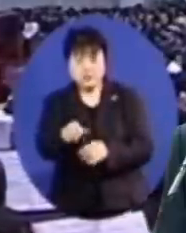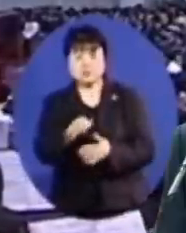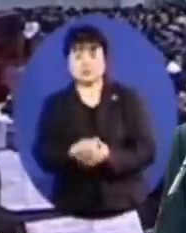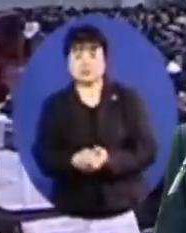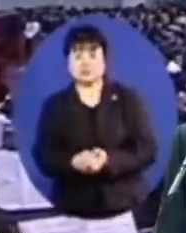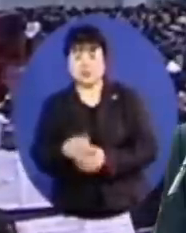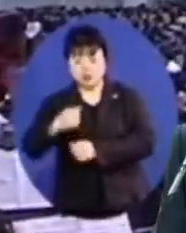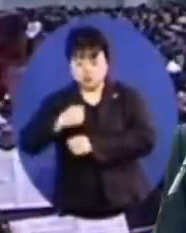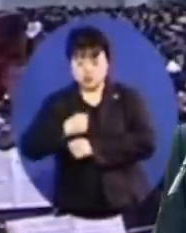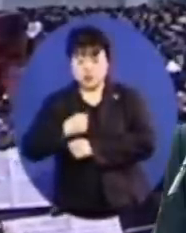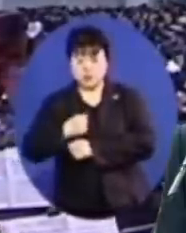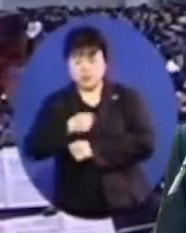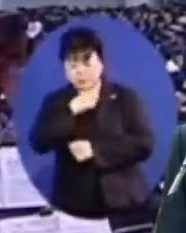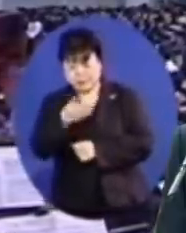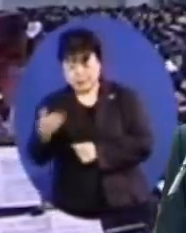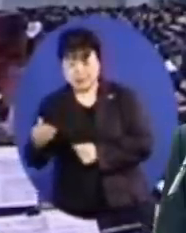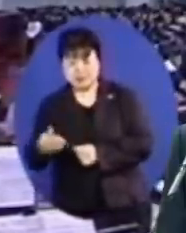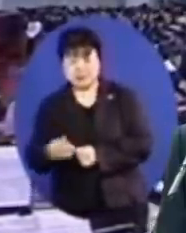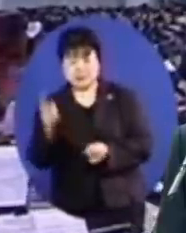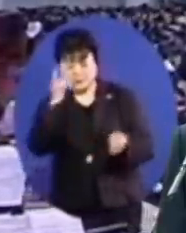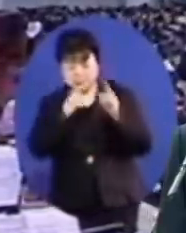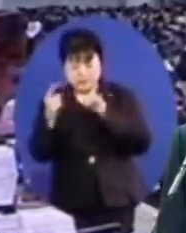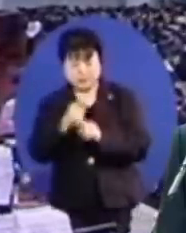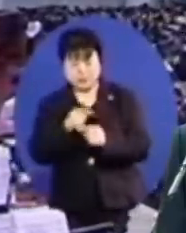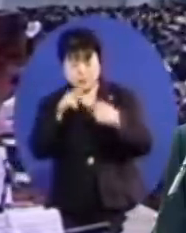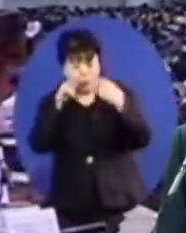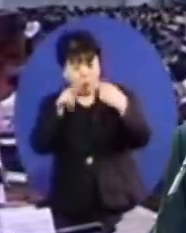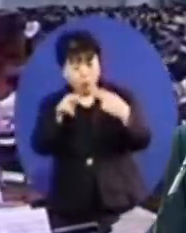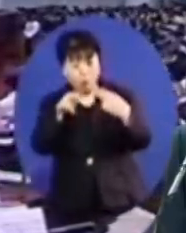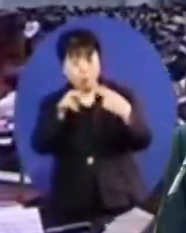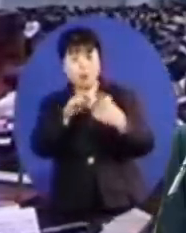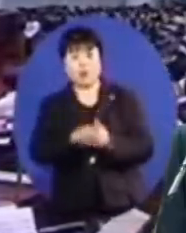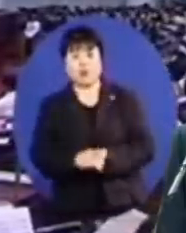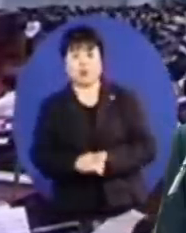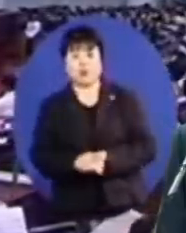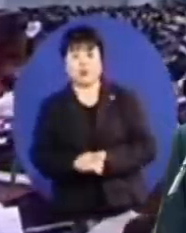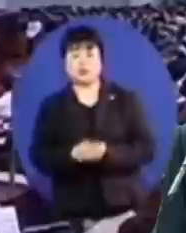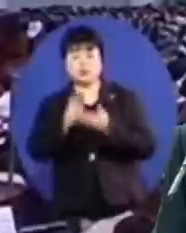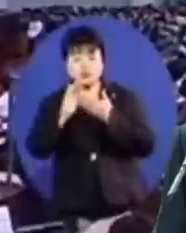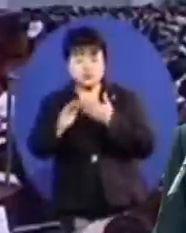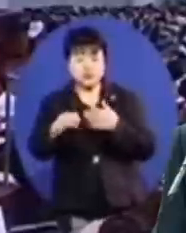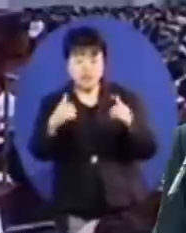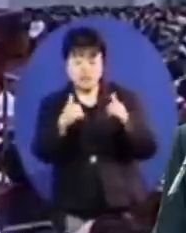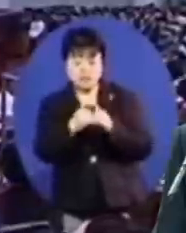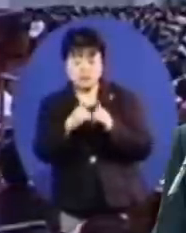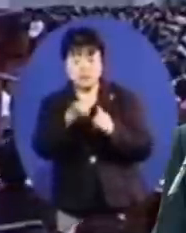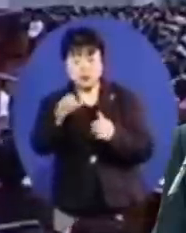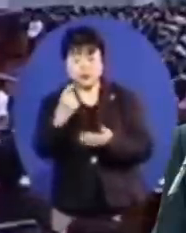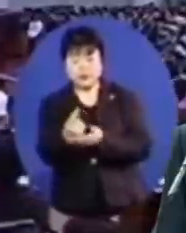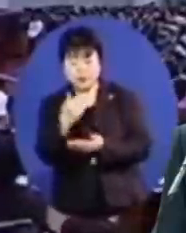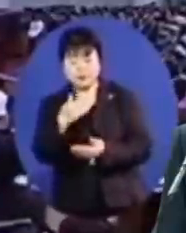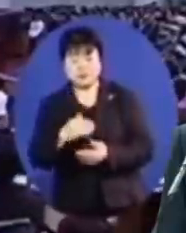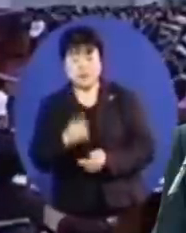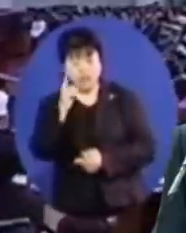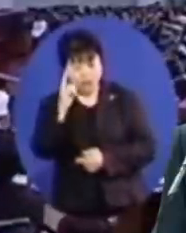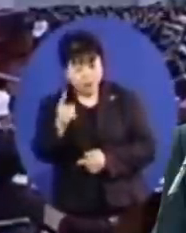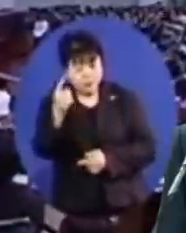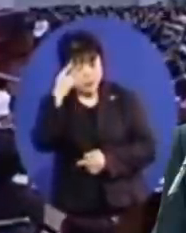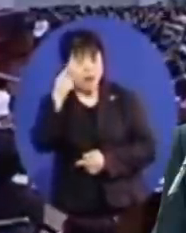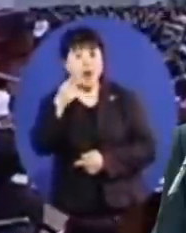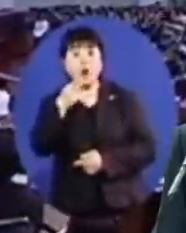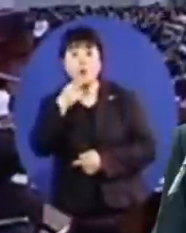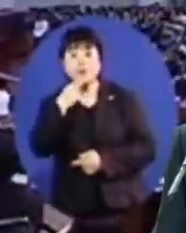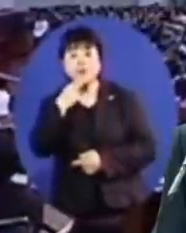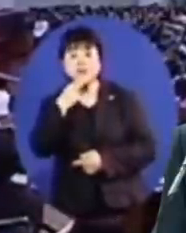양국군의 시체와 피 흘리는 부상병들의 참상을 보게 되었습니다. 며칠 후 그는 이 전장을 떠나면서 그동안 한 번도 생각해 본 적이